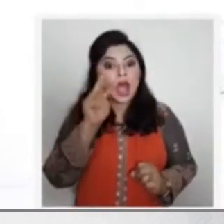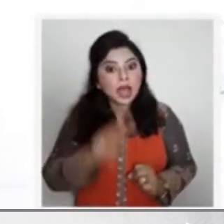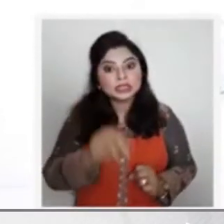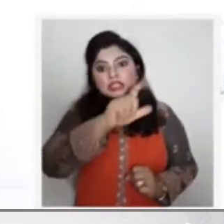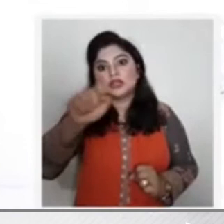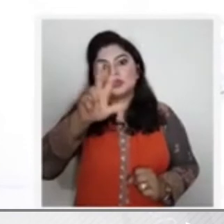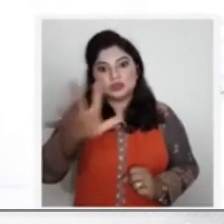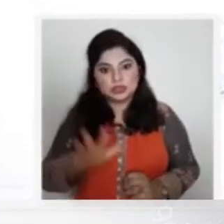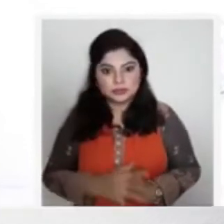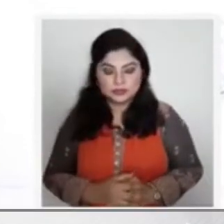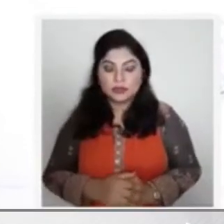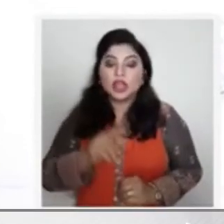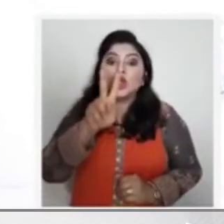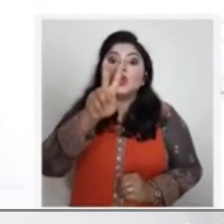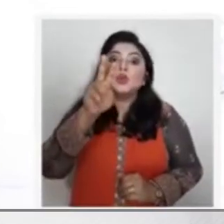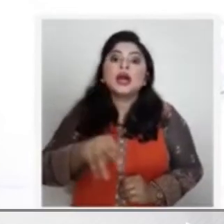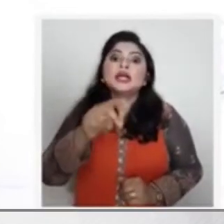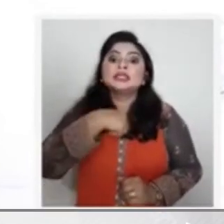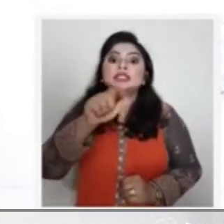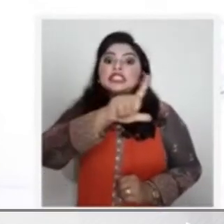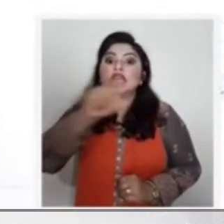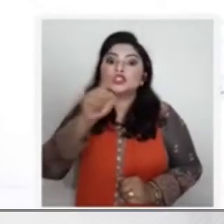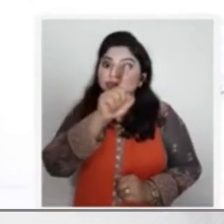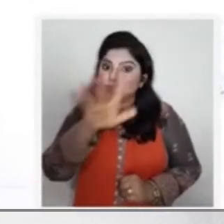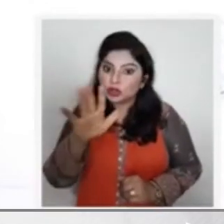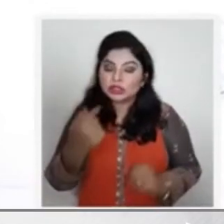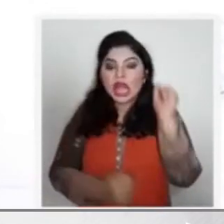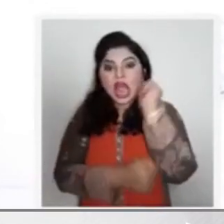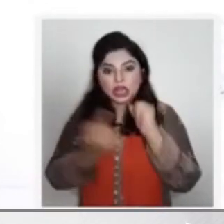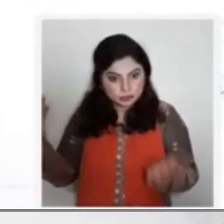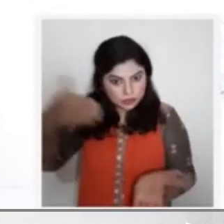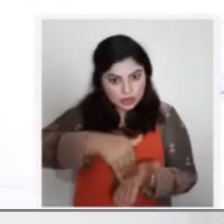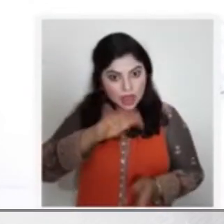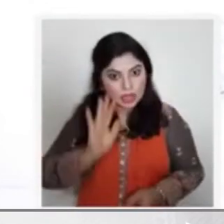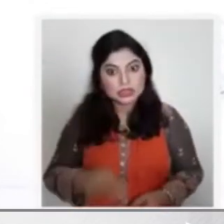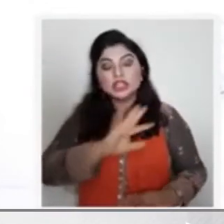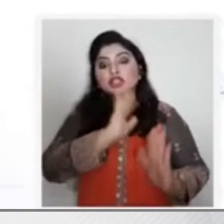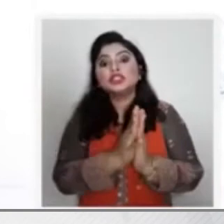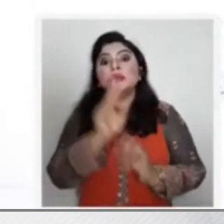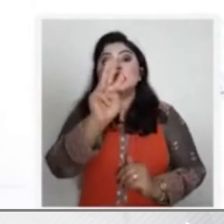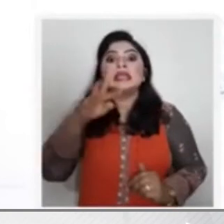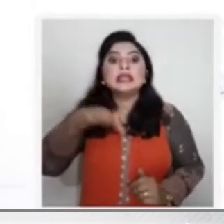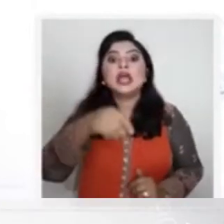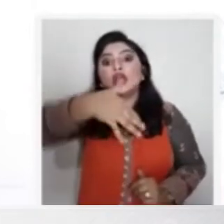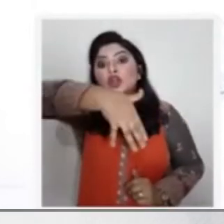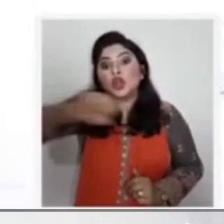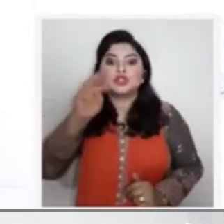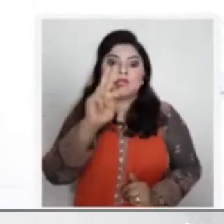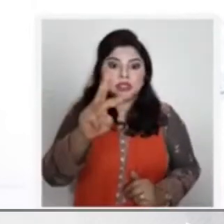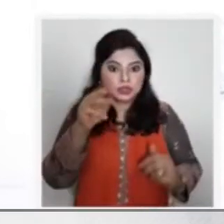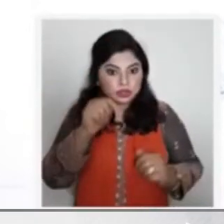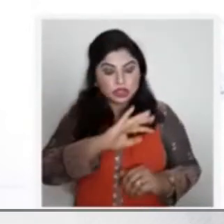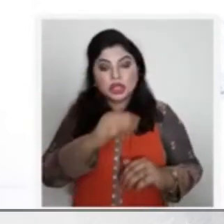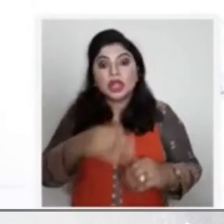আইসোলেশনে আছেন ১৫৯৪৭ জন। ২৪ ঘন্টায় কোয়ারেন্টাইনে এসেছেন ২৭১৪ জন এবং এ পর্যন্ত